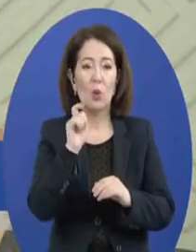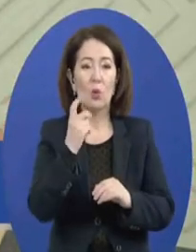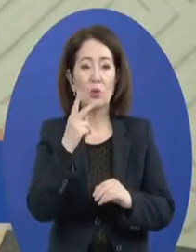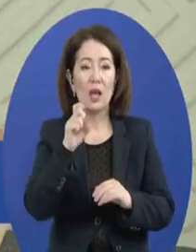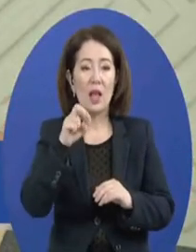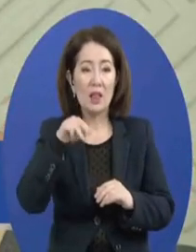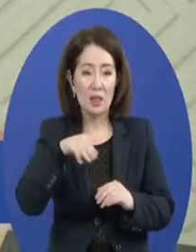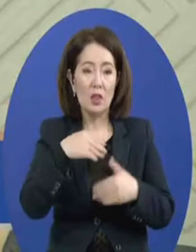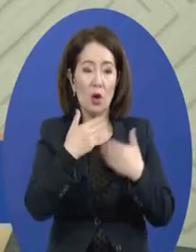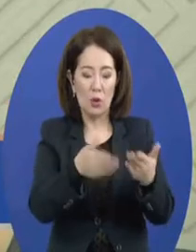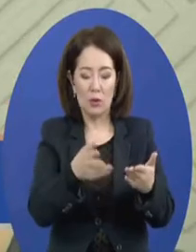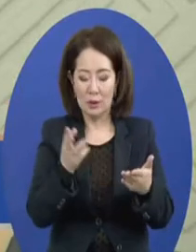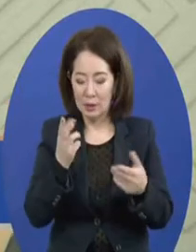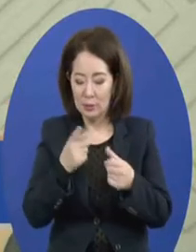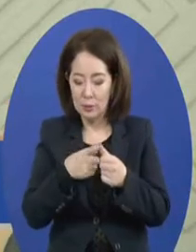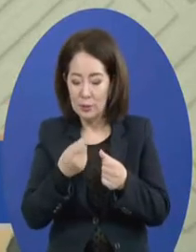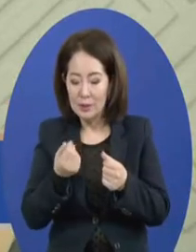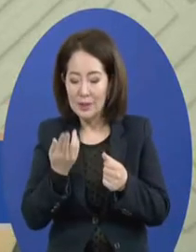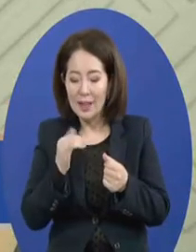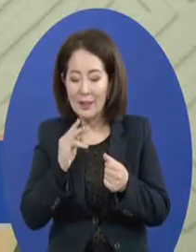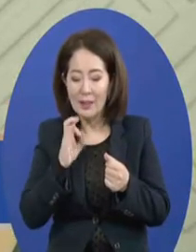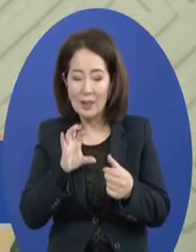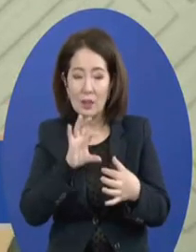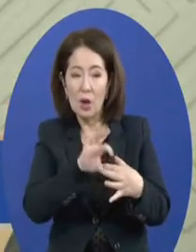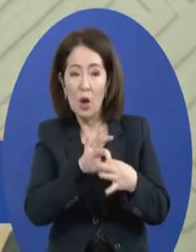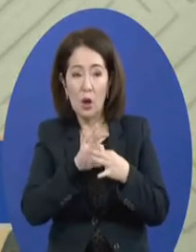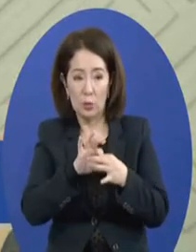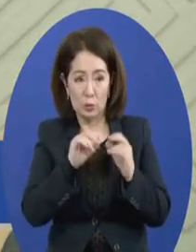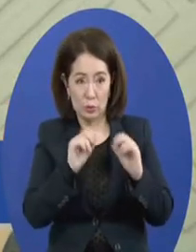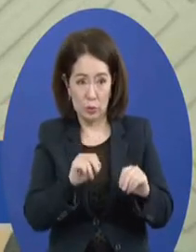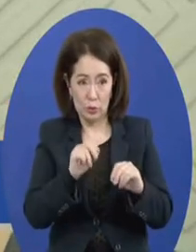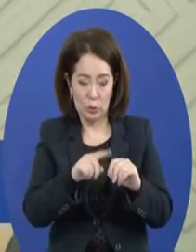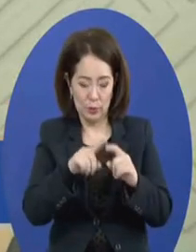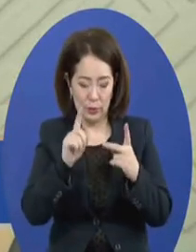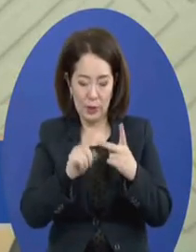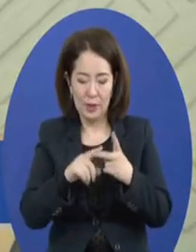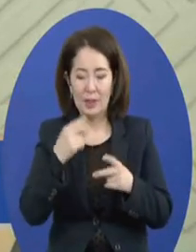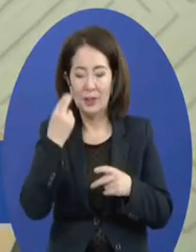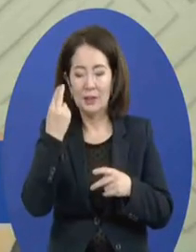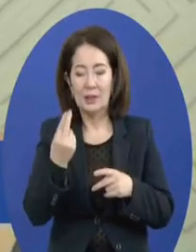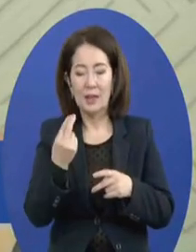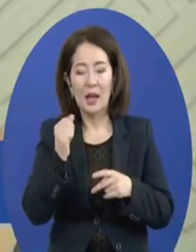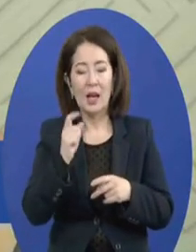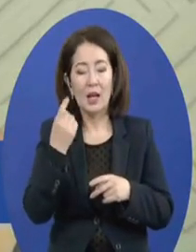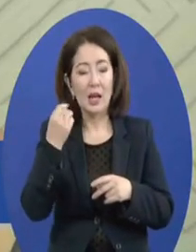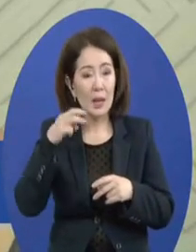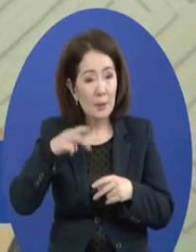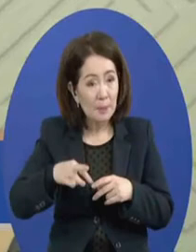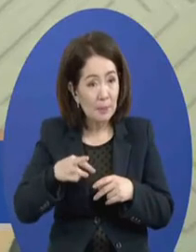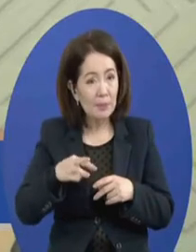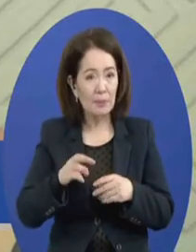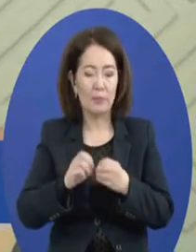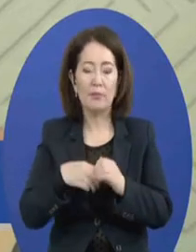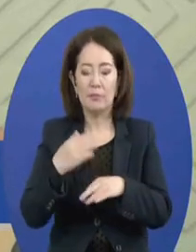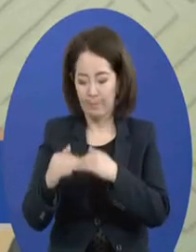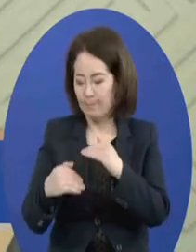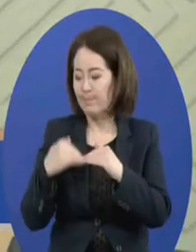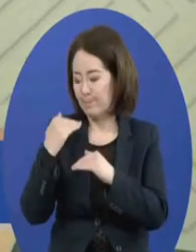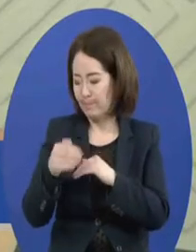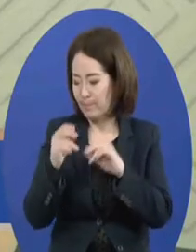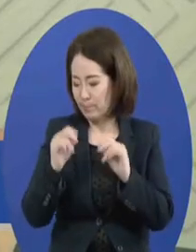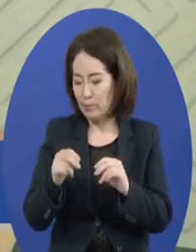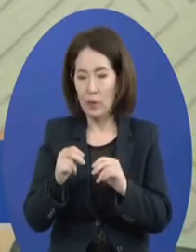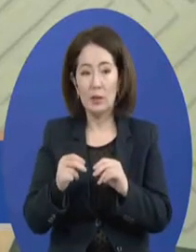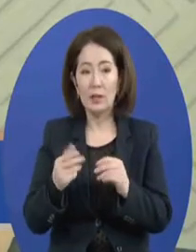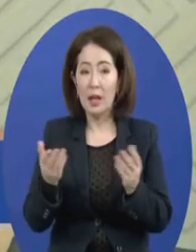дансныхаа холболтыг хийгээ авчин. Захимаар бол бид нар бас давуу тал үүсгэж байгаа. Одоо